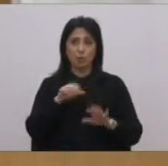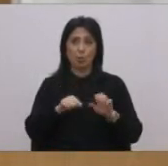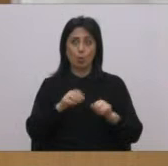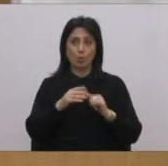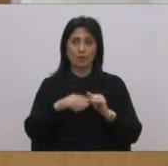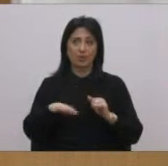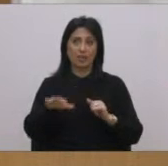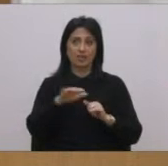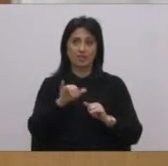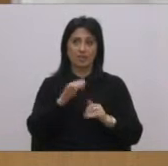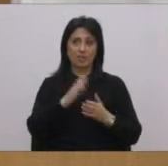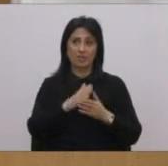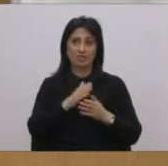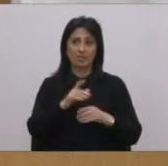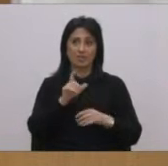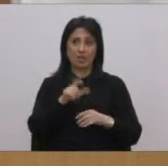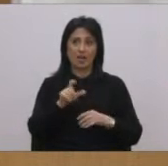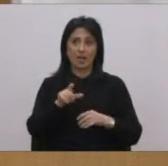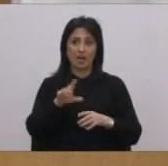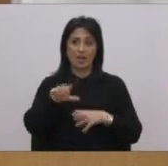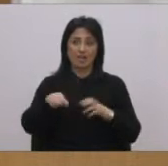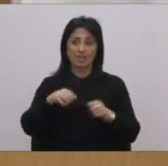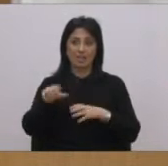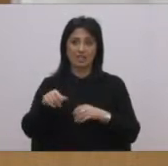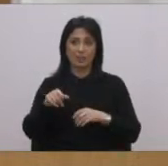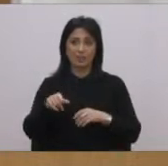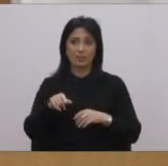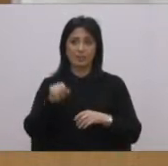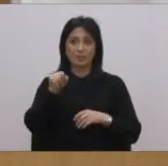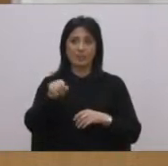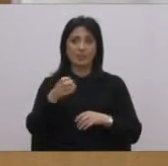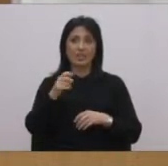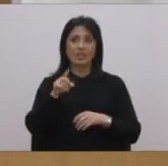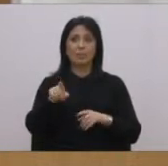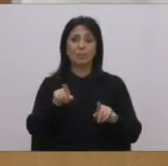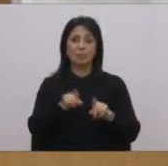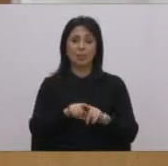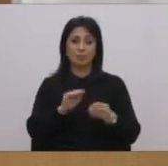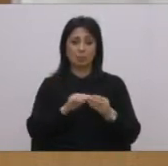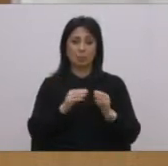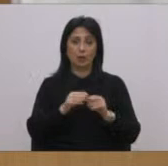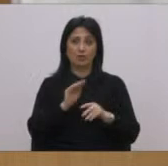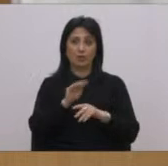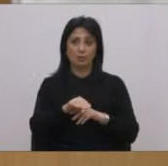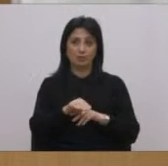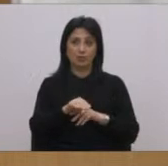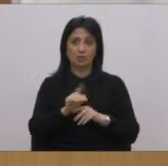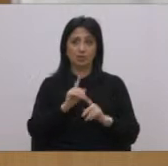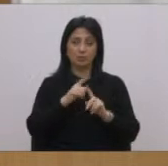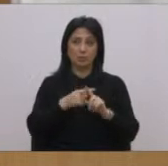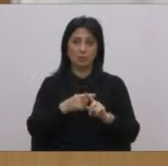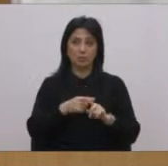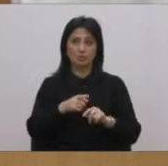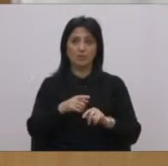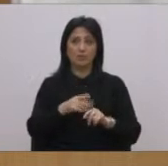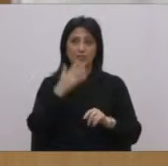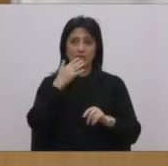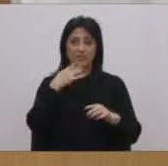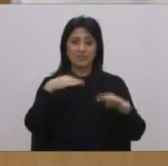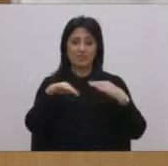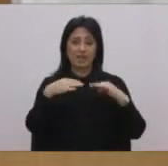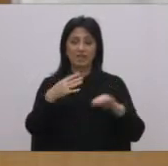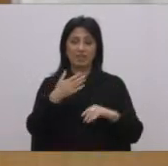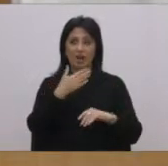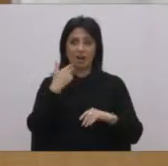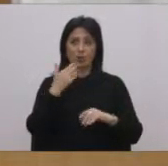Okupirebuli territoria sadats arda khalsi itatseben da ikide mat aseti problema sheeknat da sarzqavi ar